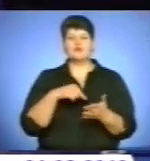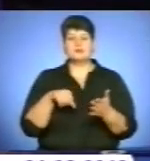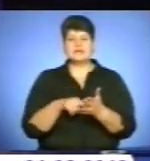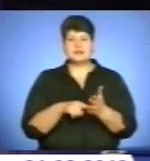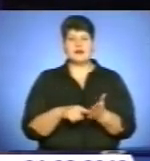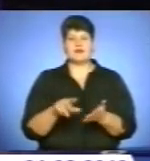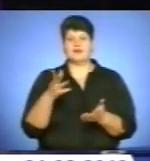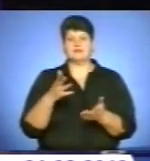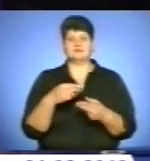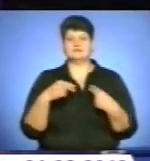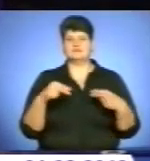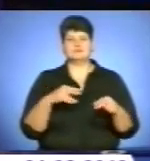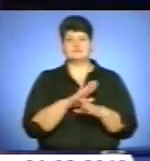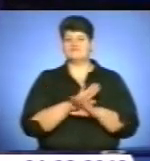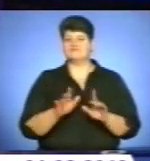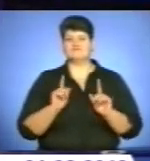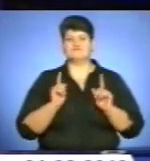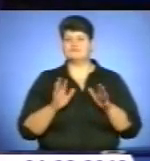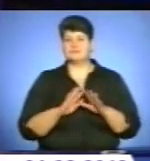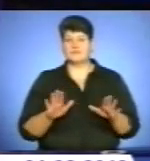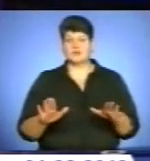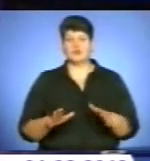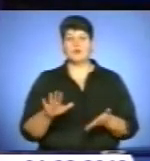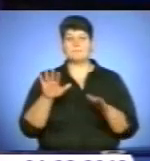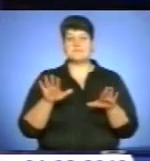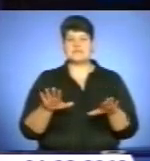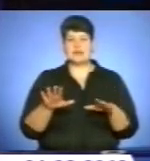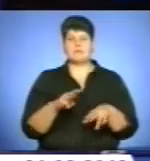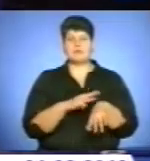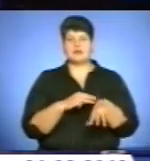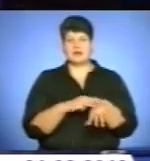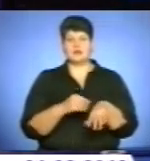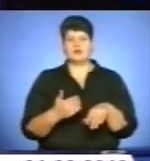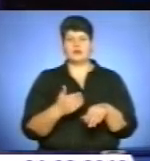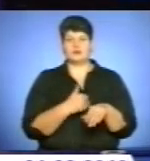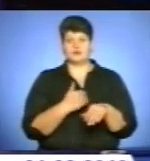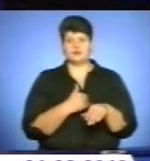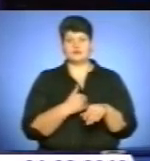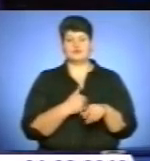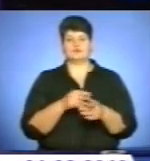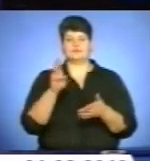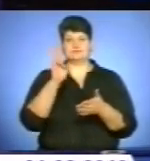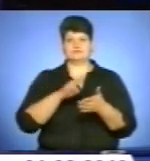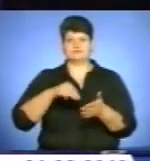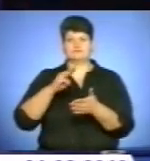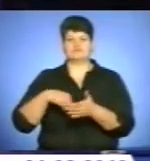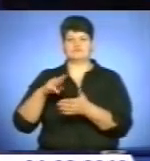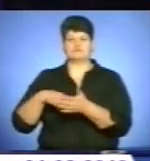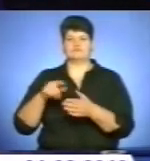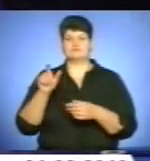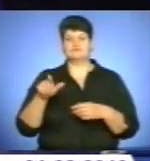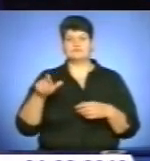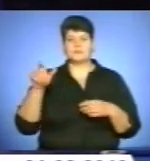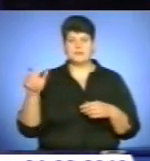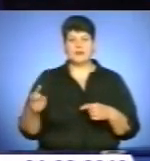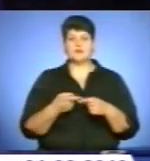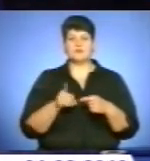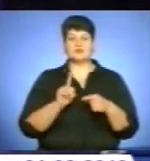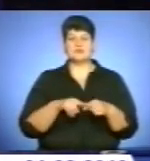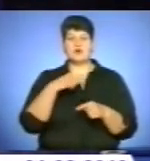не згідні. Тож місцеві міліціонери змушені вдаватися до заходів адміністративного впливу на порушників. Про це сюжет сектору зв'язків